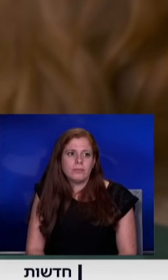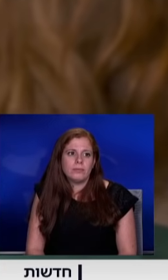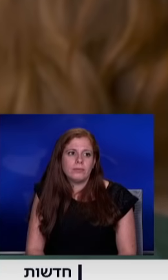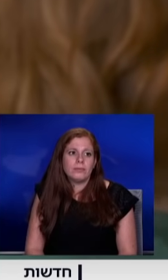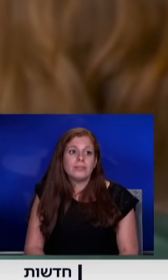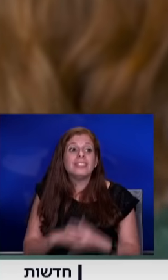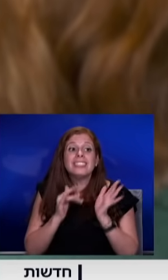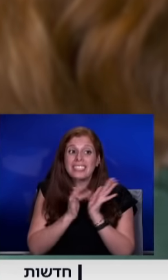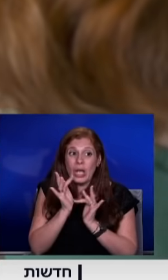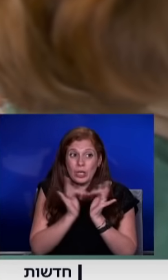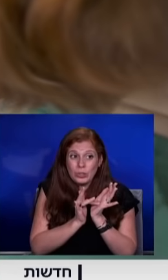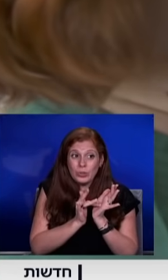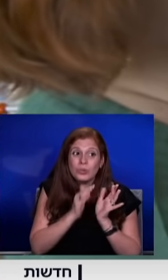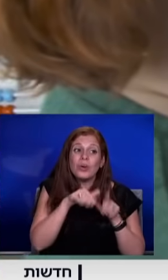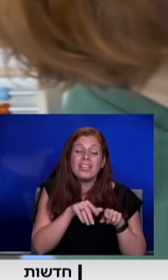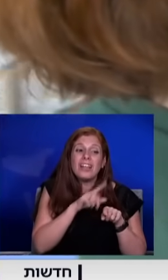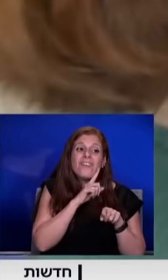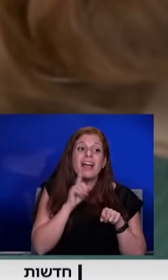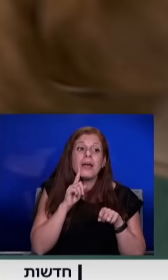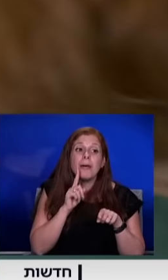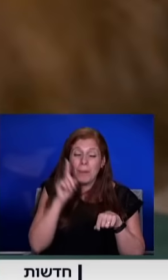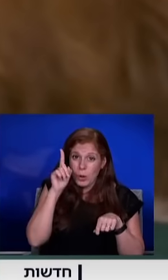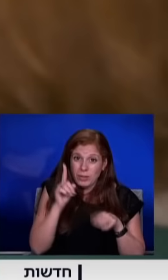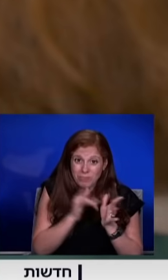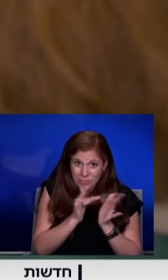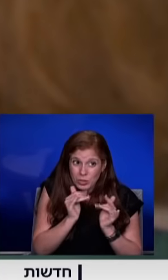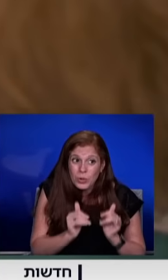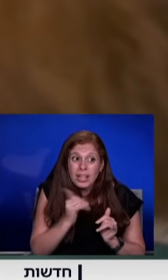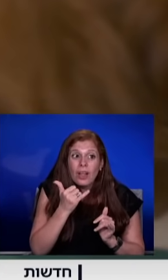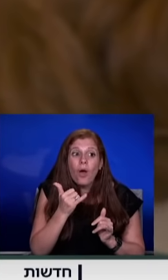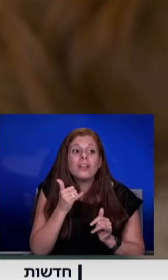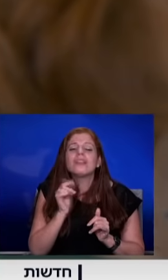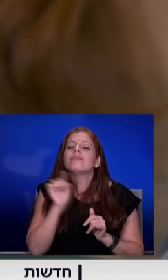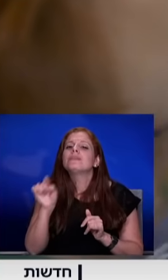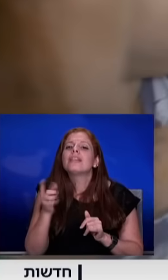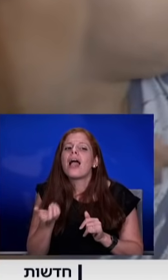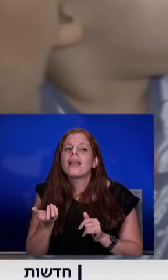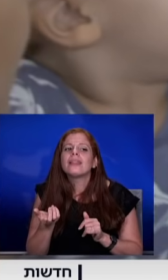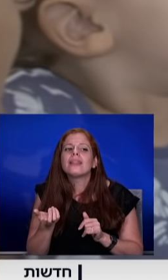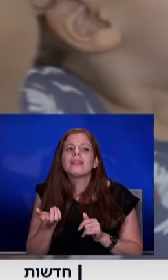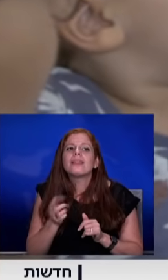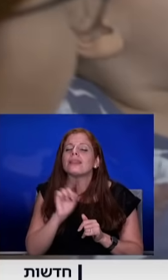יזוסק? מה הוא יזוסק? מה זה קבוסקה? יזוסק, תק? את אותי כתותו יסטותי?